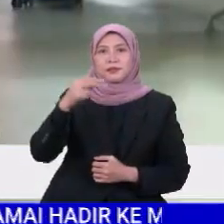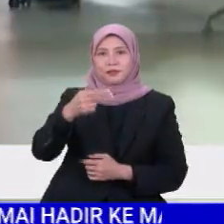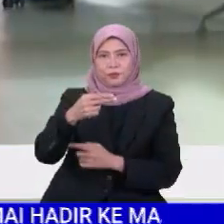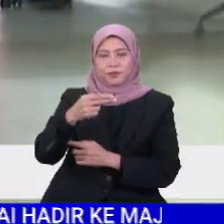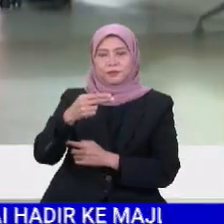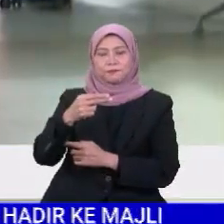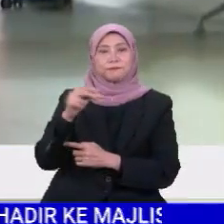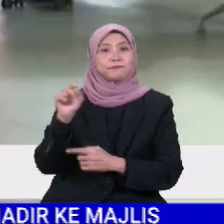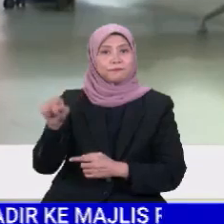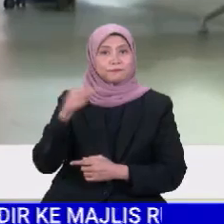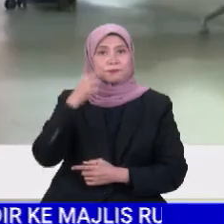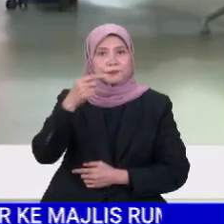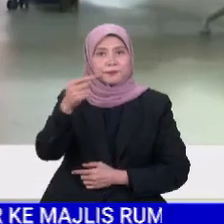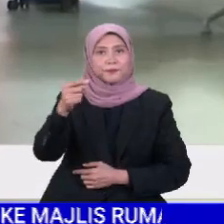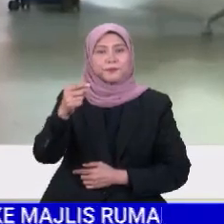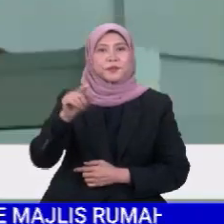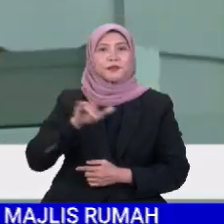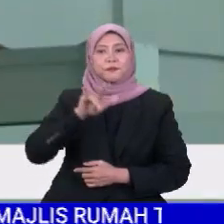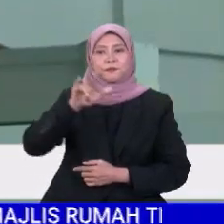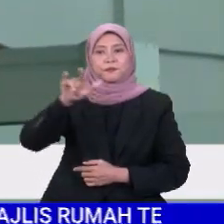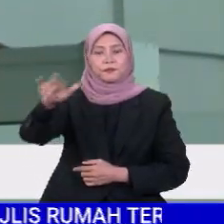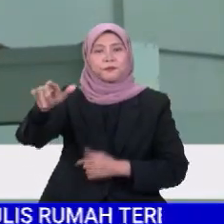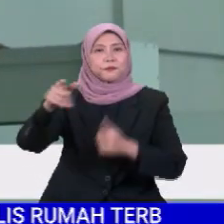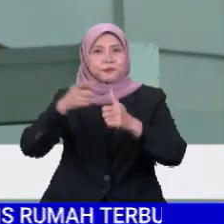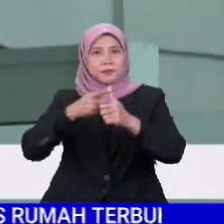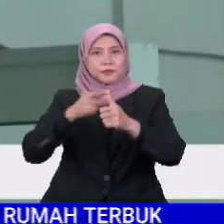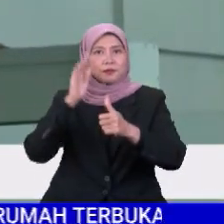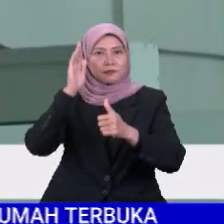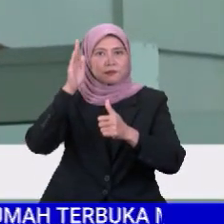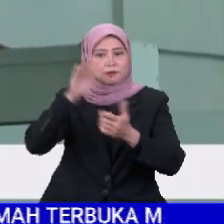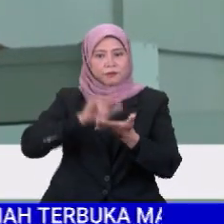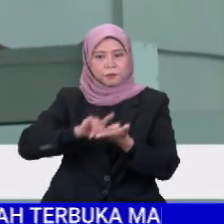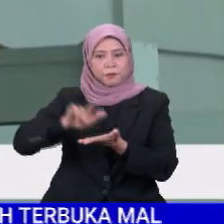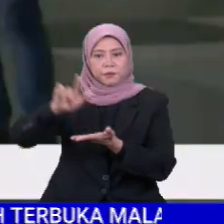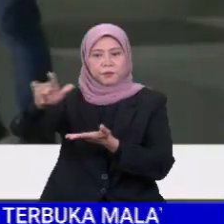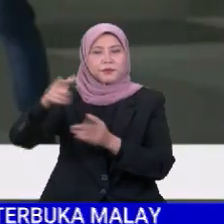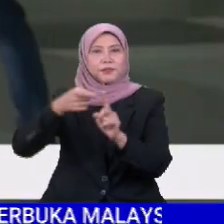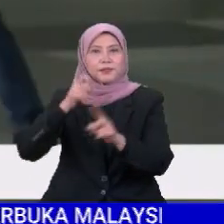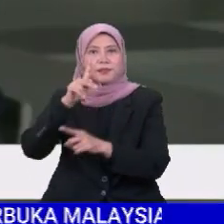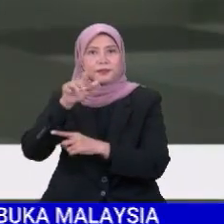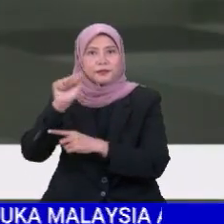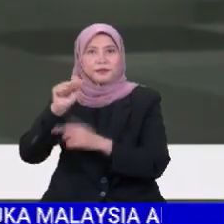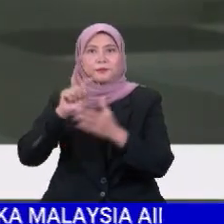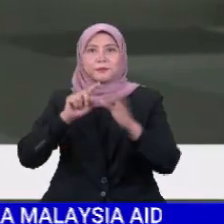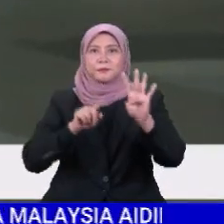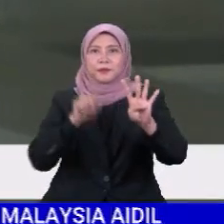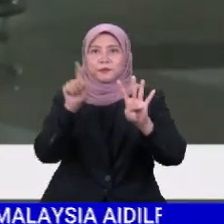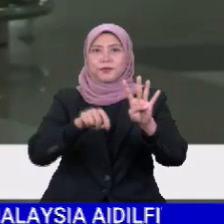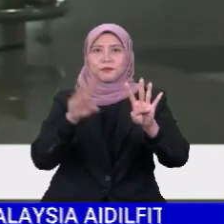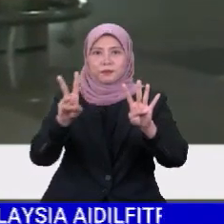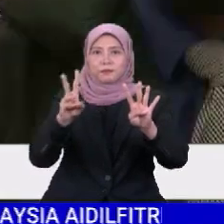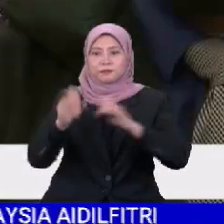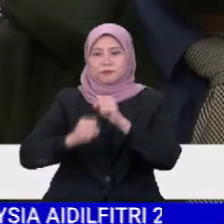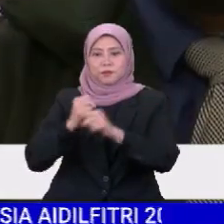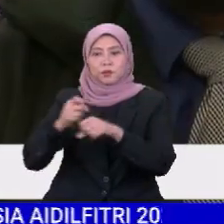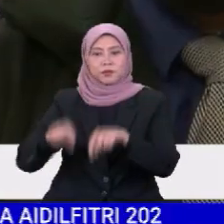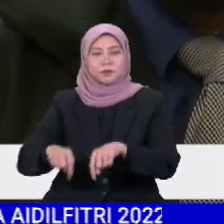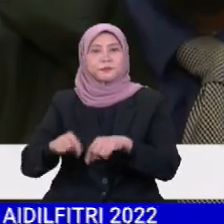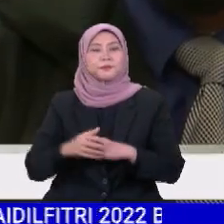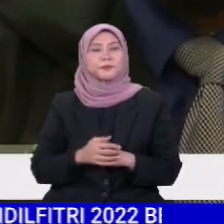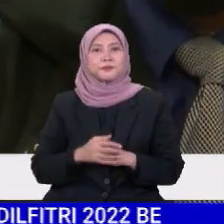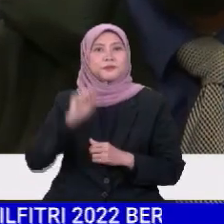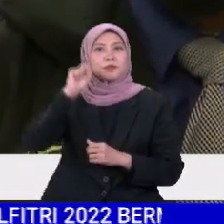Norber Kasim berkata, penerbangan pertama dijangka akan berlepas daripada KLIA pada 4 Jun tahun ini. Negeri